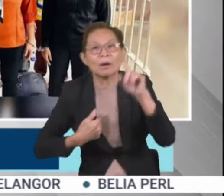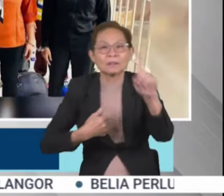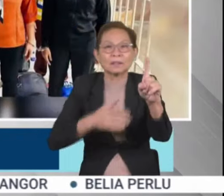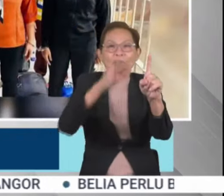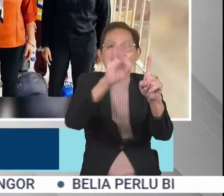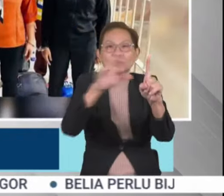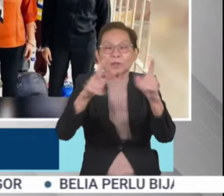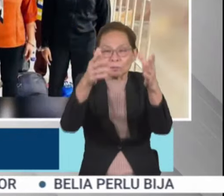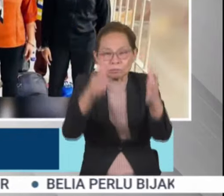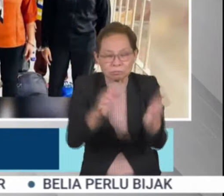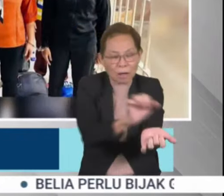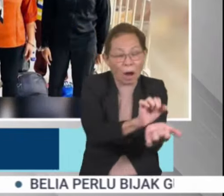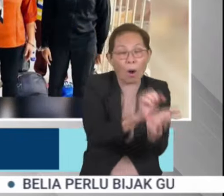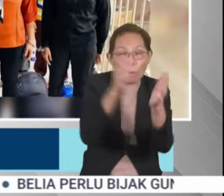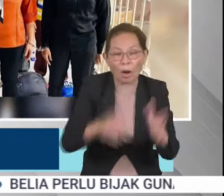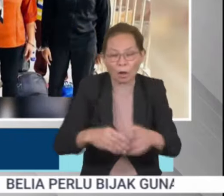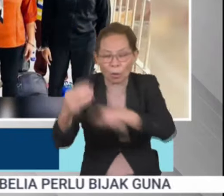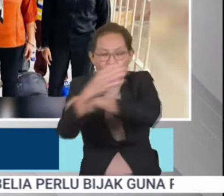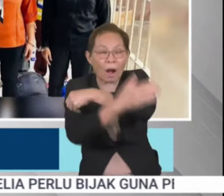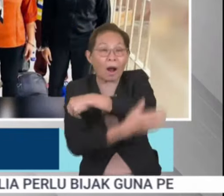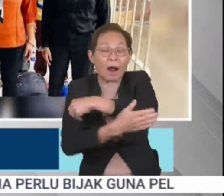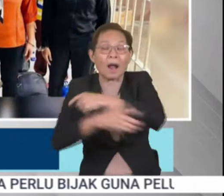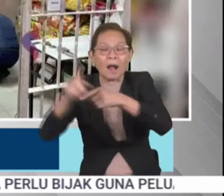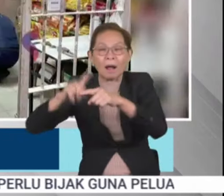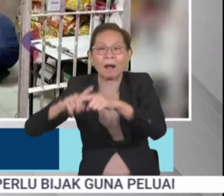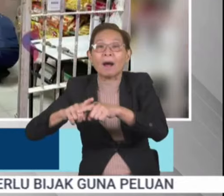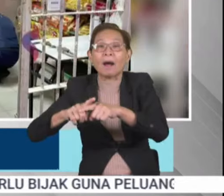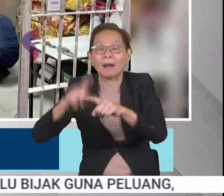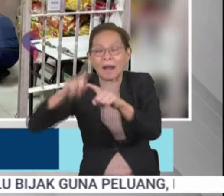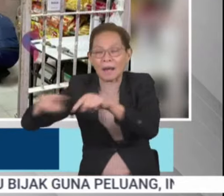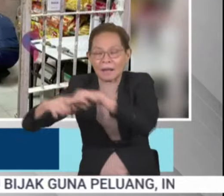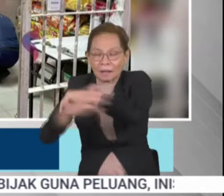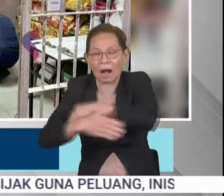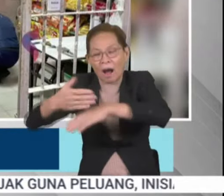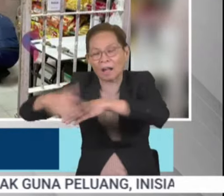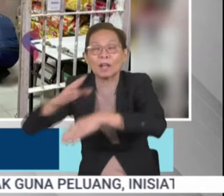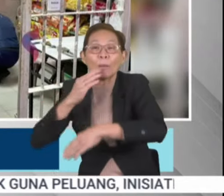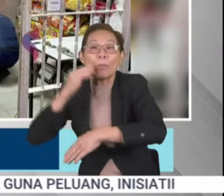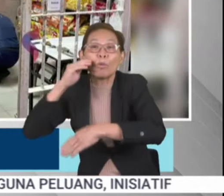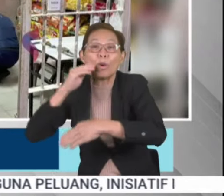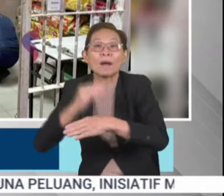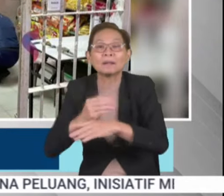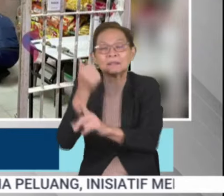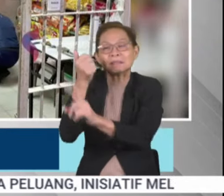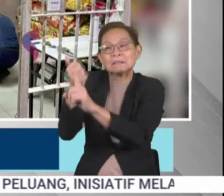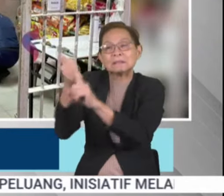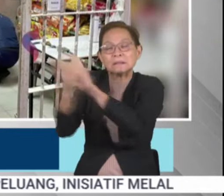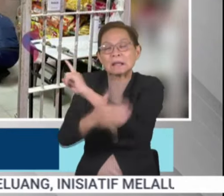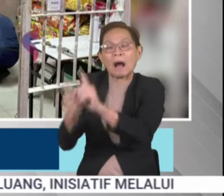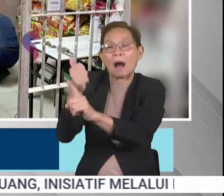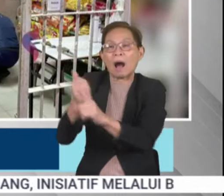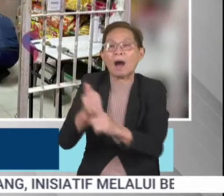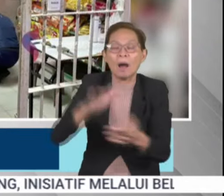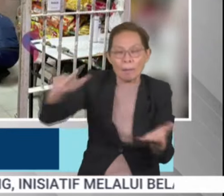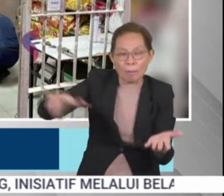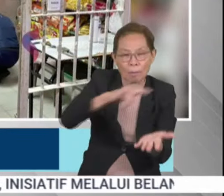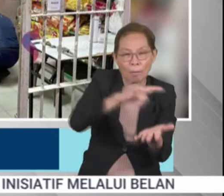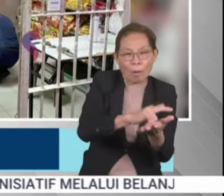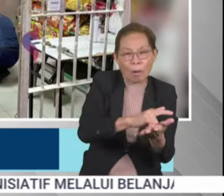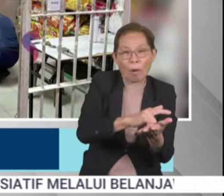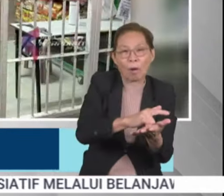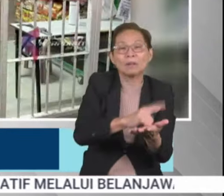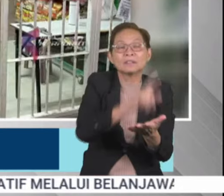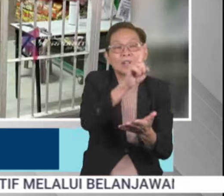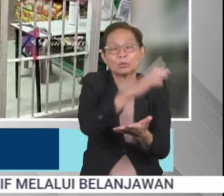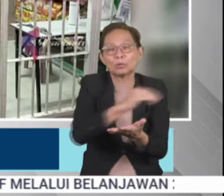193 tahanan warga asing daripada pelbagai negara dihantar pulang ke negara asal sepanjang minggu ini. Penghantaran dibuat melalui KLIA Terminal 1 dan